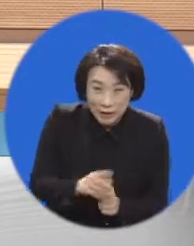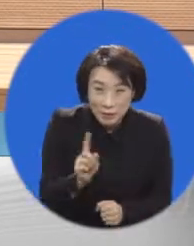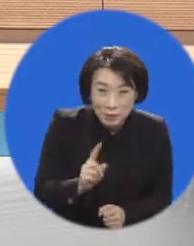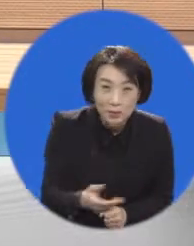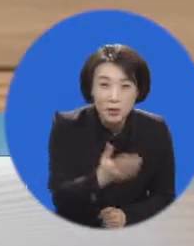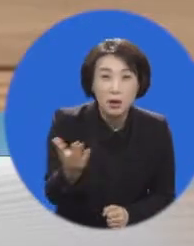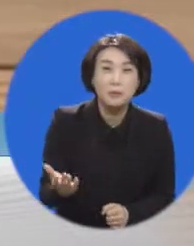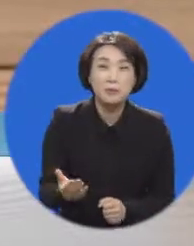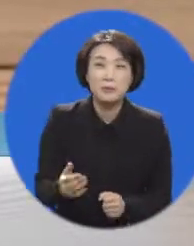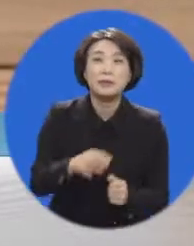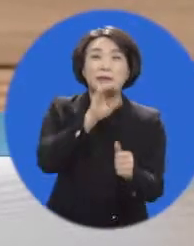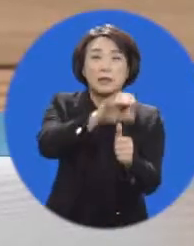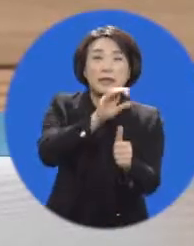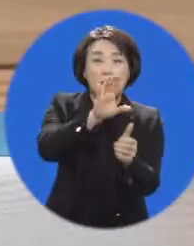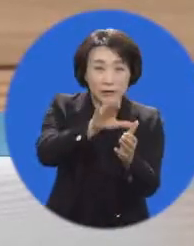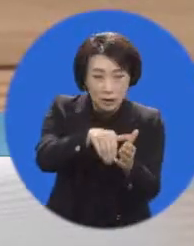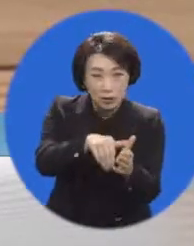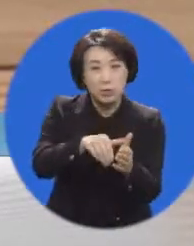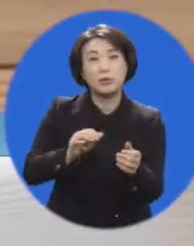야단도 사랑일 수 있고